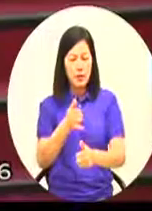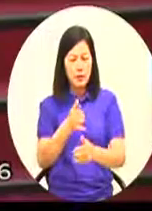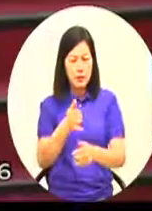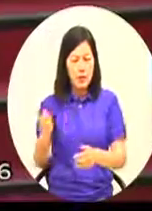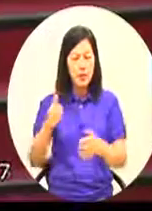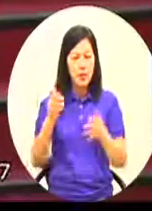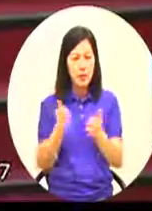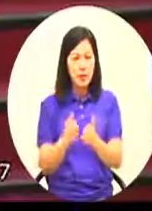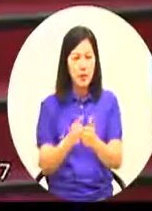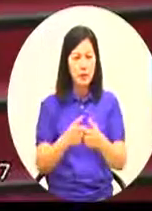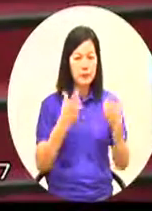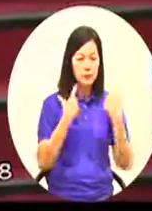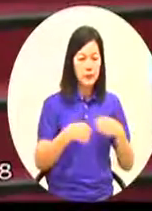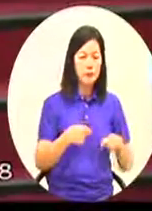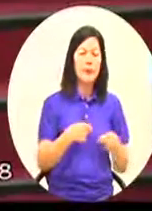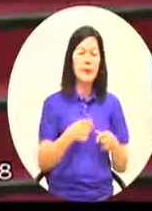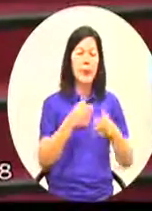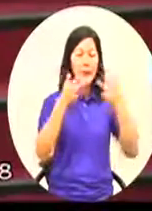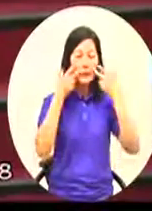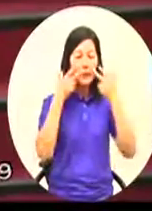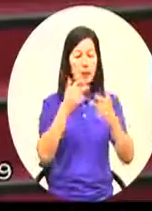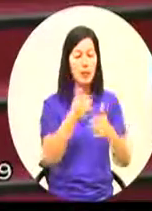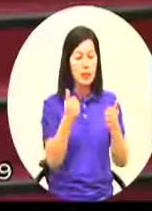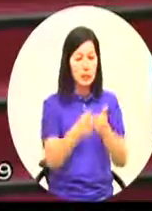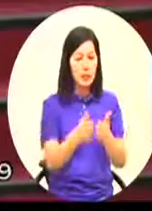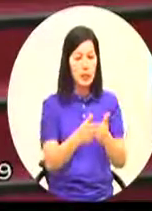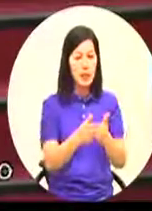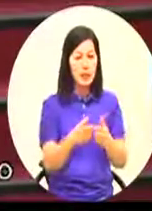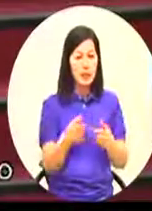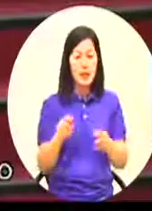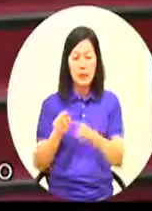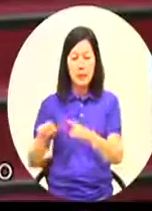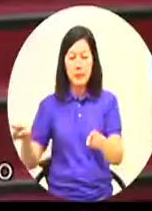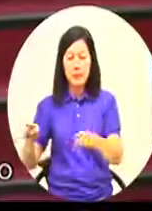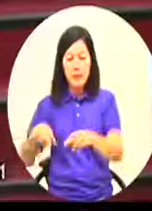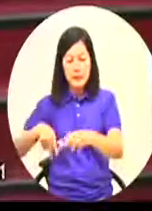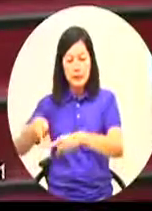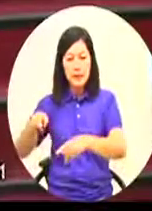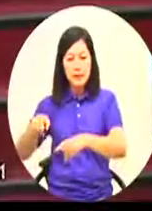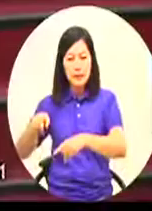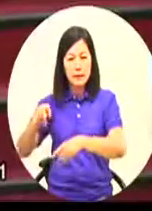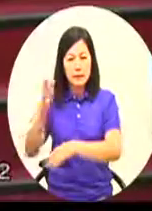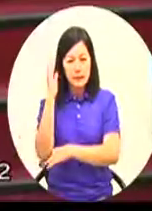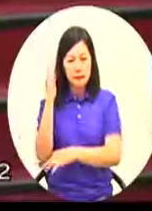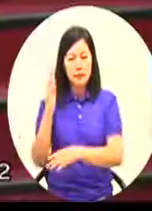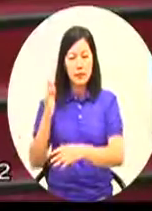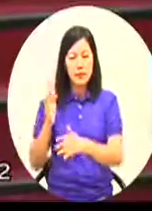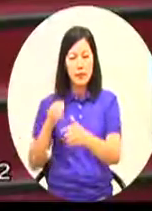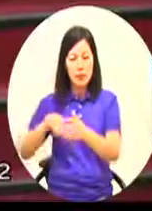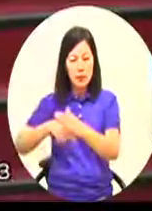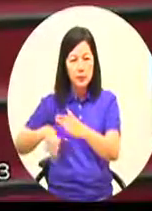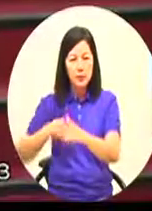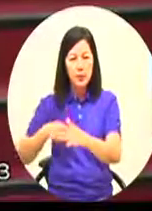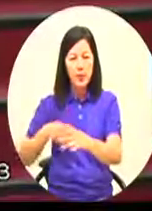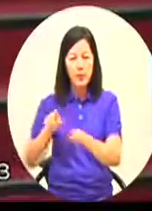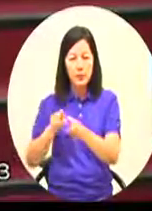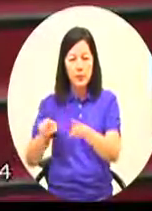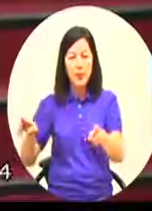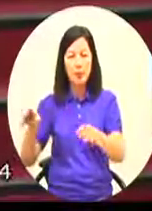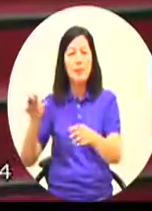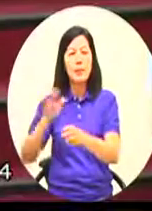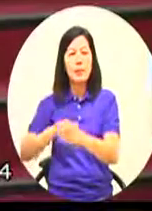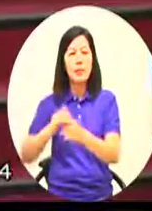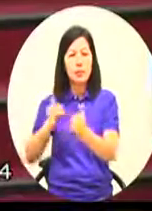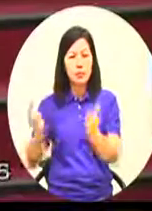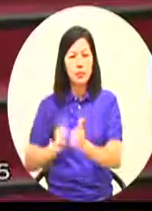就是行政院的原住民委员会，平埔族就是行政院的平埔族委员会啊。